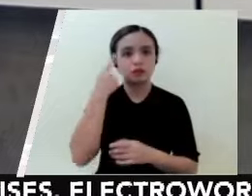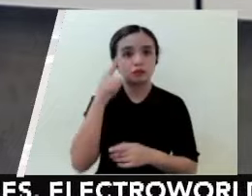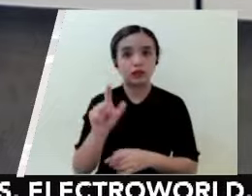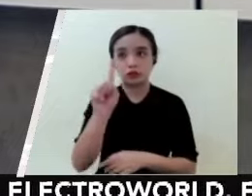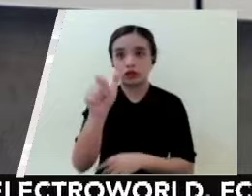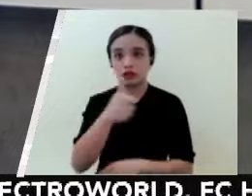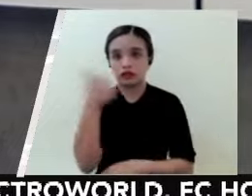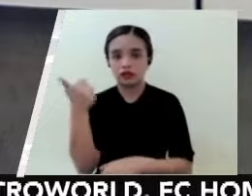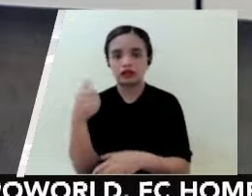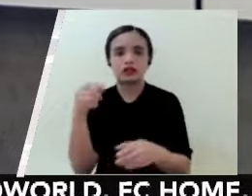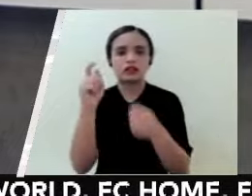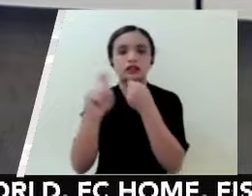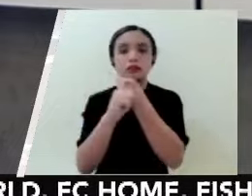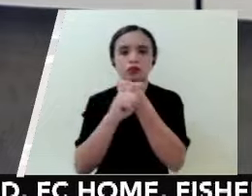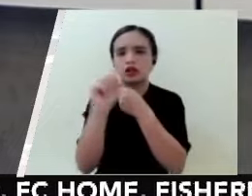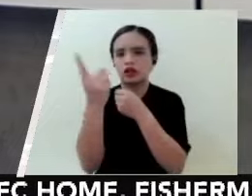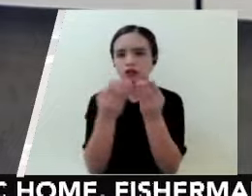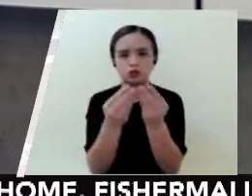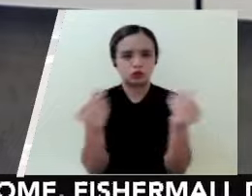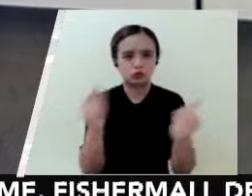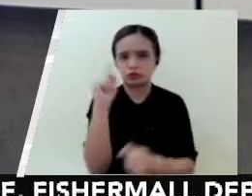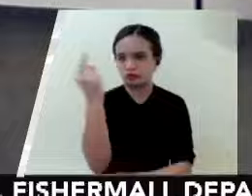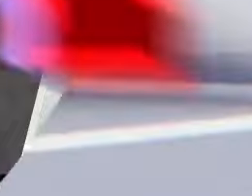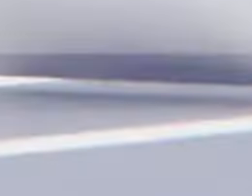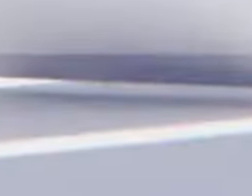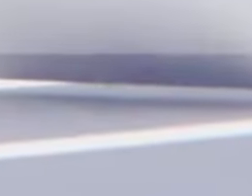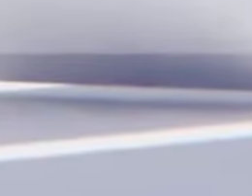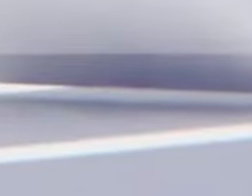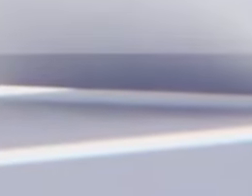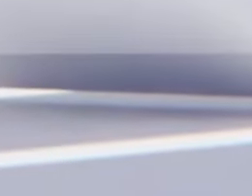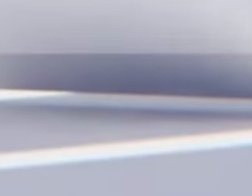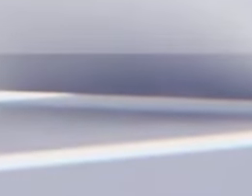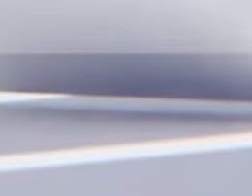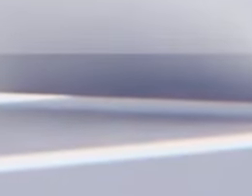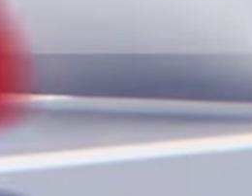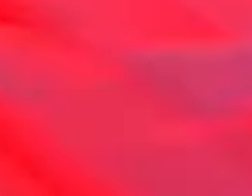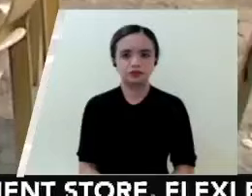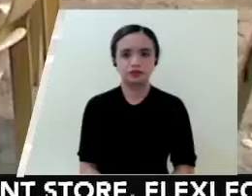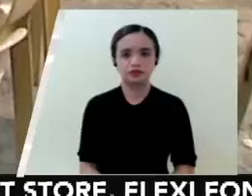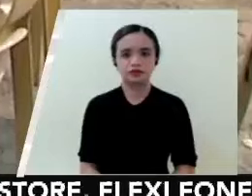pansamantalang solusyon na ito. Nakatuto si Darlene Kai.